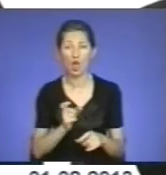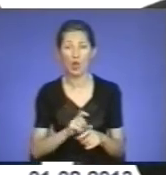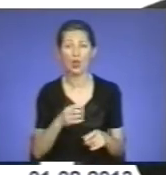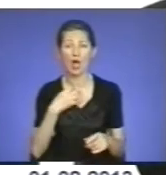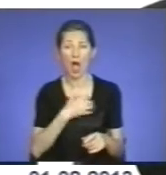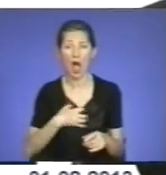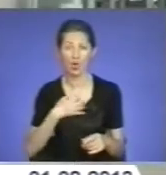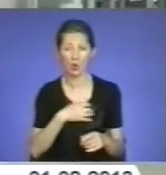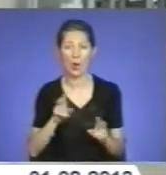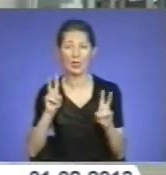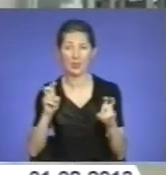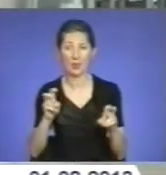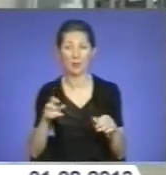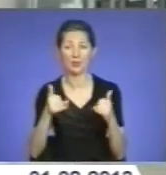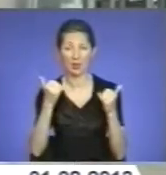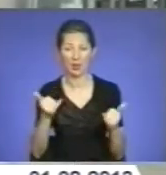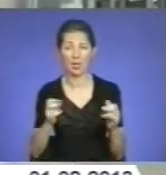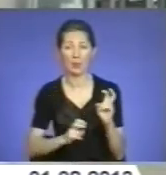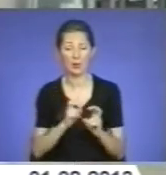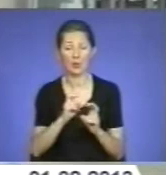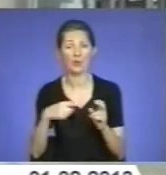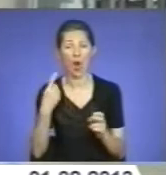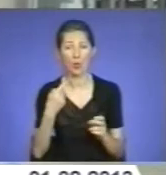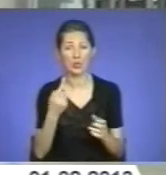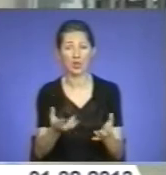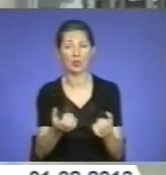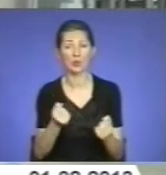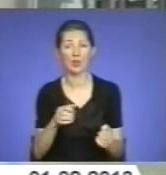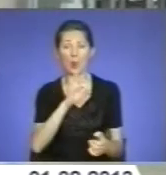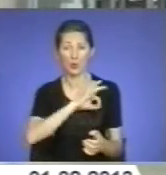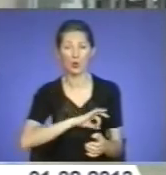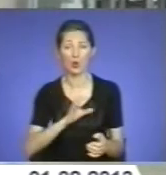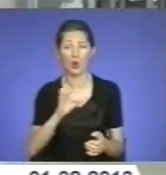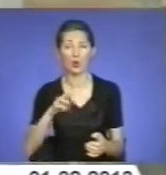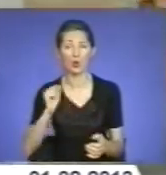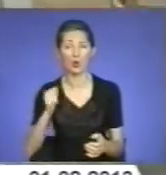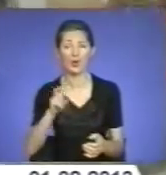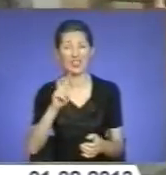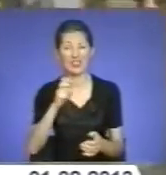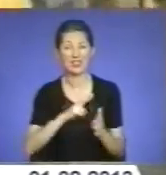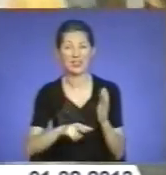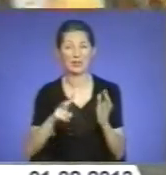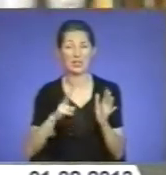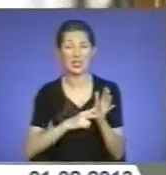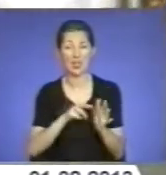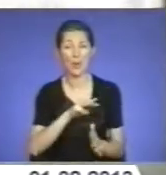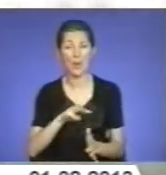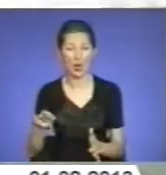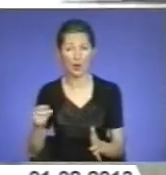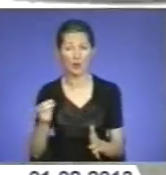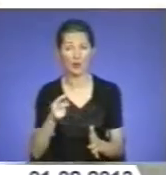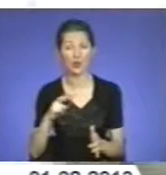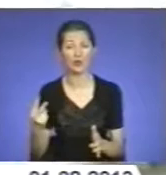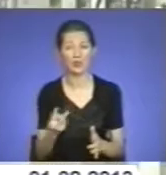актуальна тема. Нині підприємства області отримали прибутків на суму 277 мільйонів гривень, що